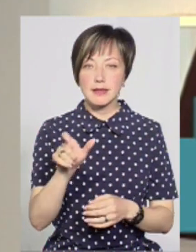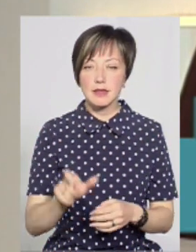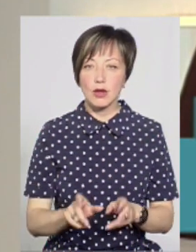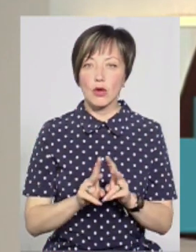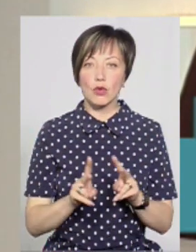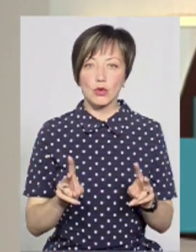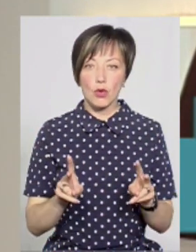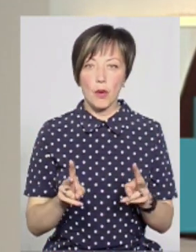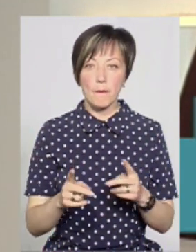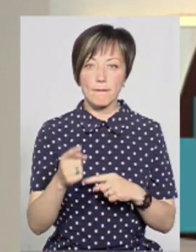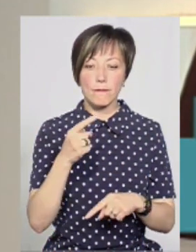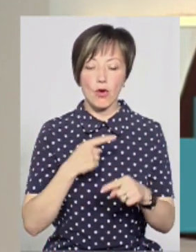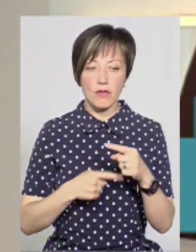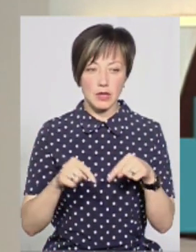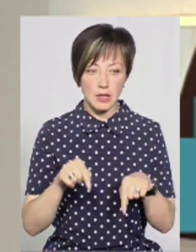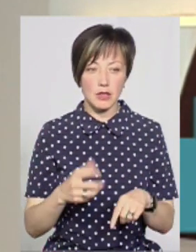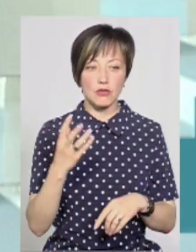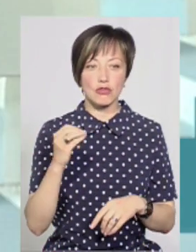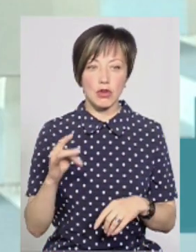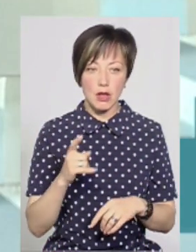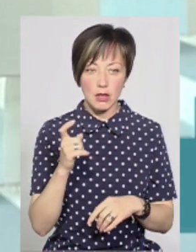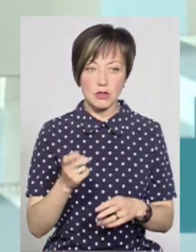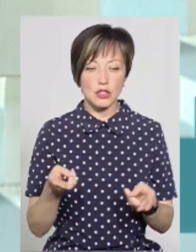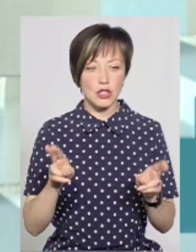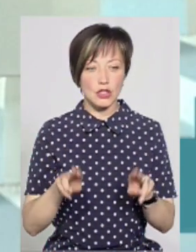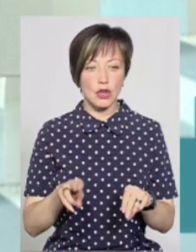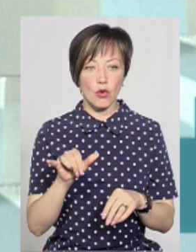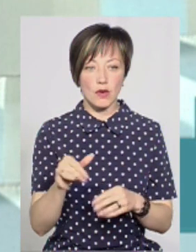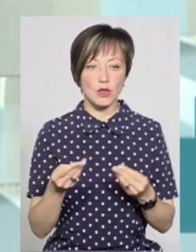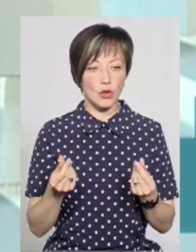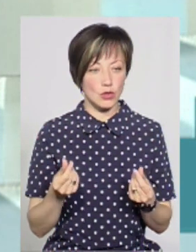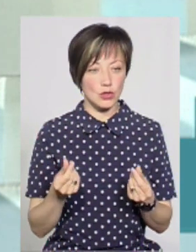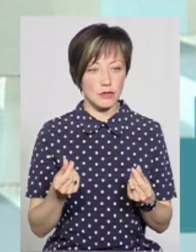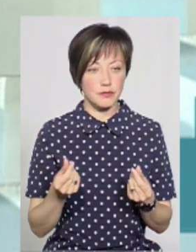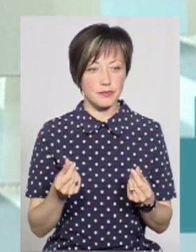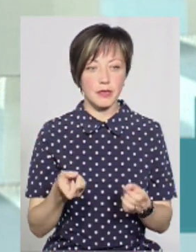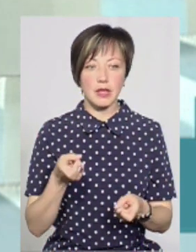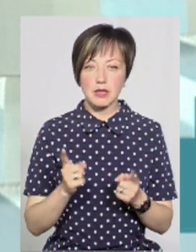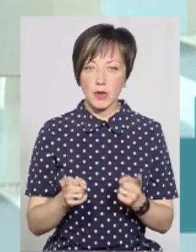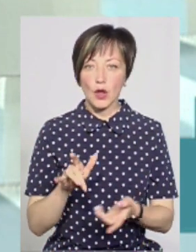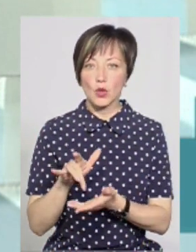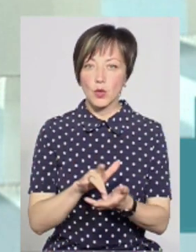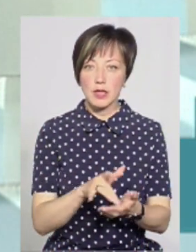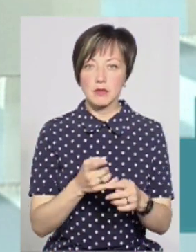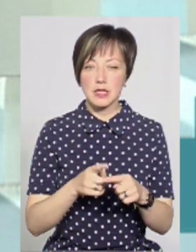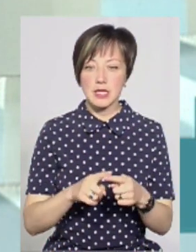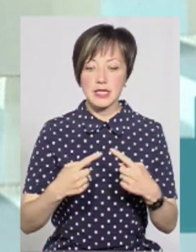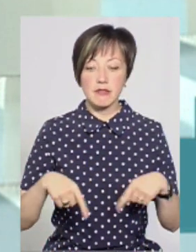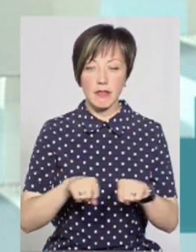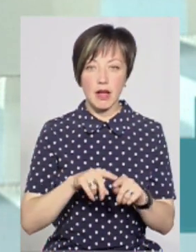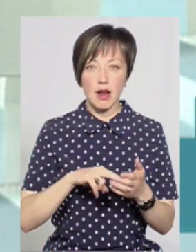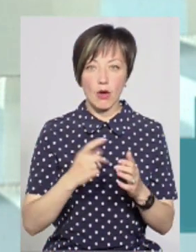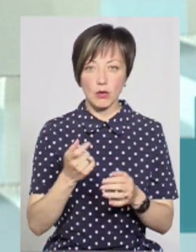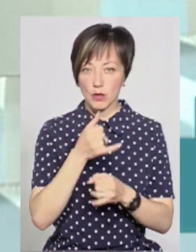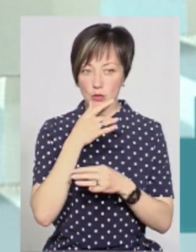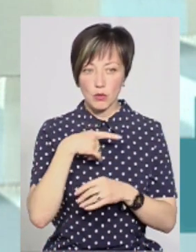той, хто повертається до вас ще раз, і той, хто залишає у вас гроші. Ну, бо насправді туризм – це теж сфера економіки.